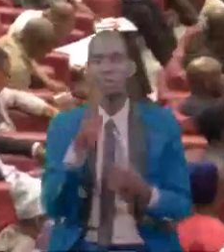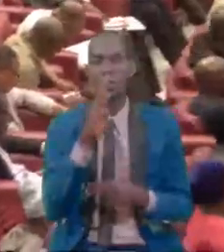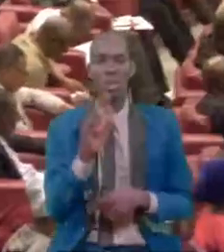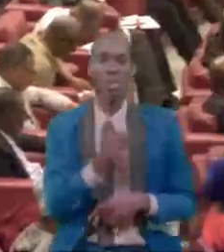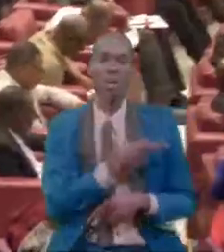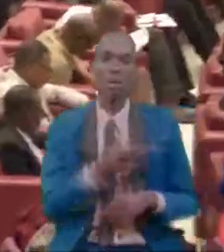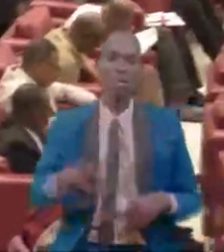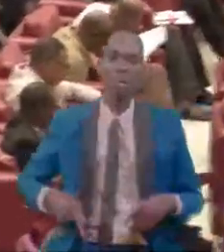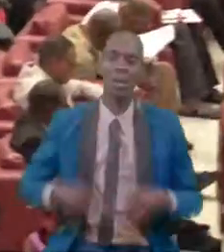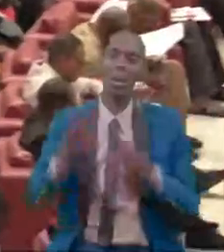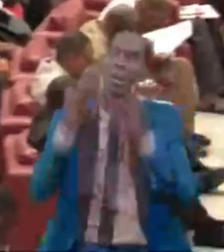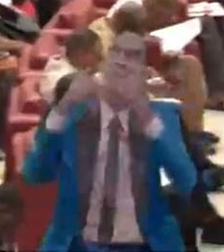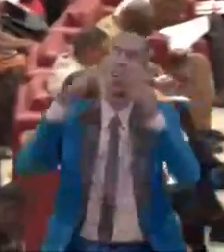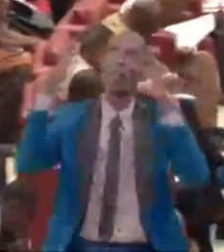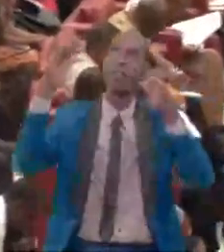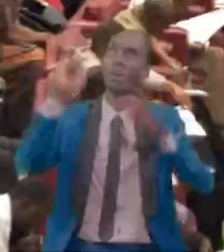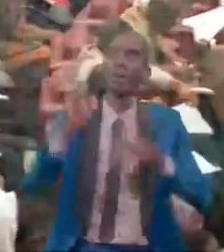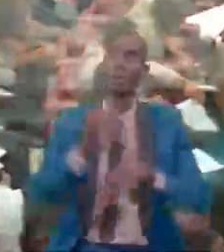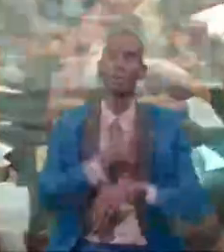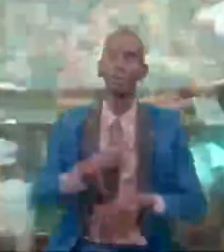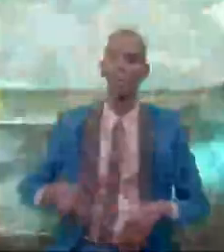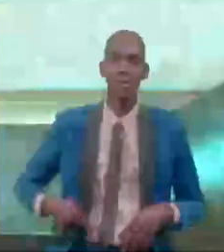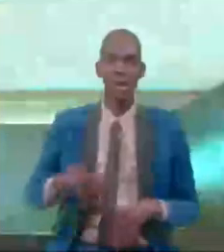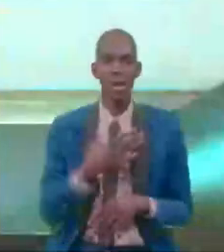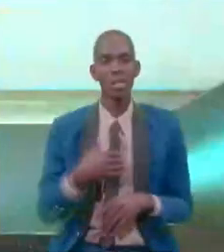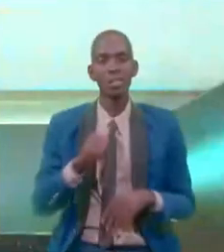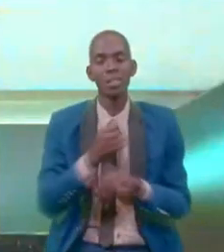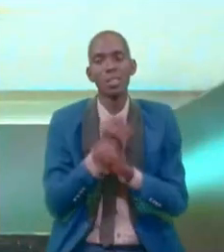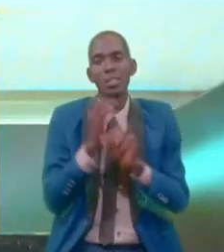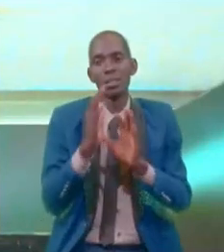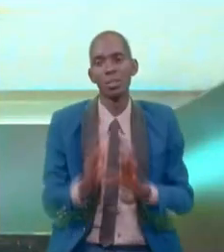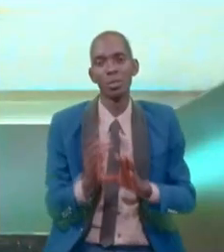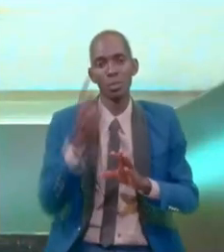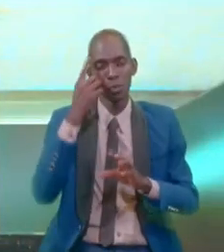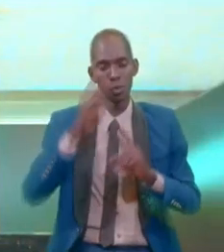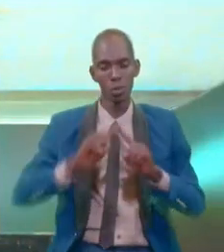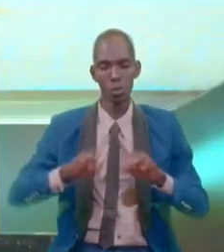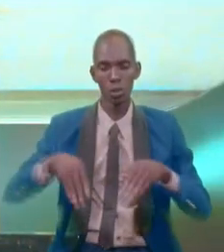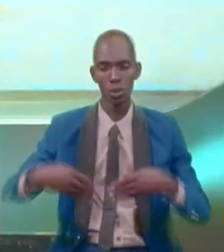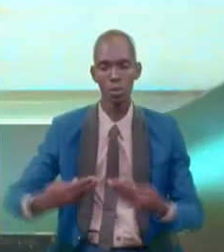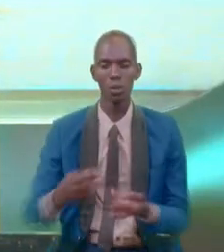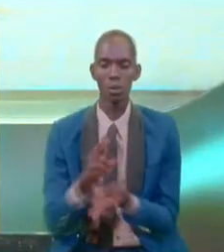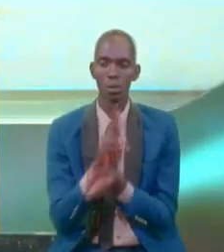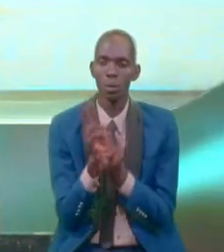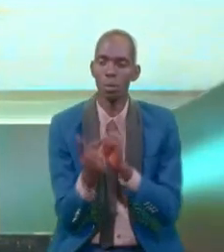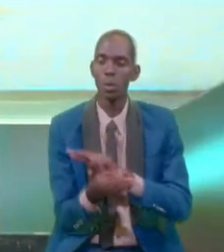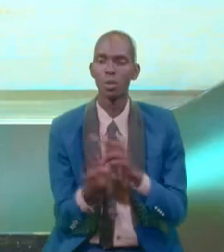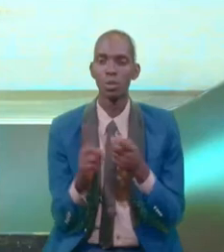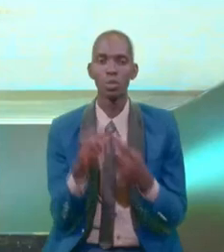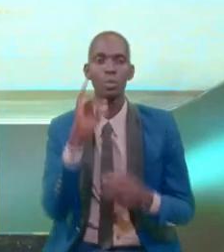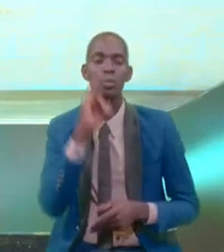Il est prince. Le prince céleste, comme prince et sauveur, pour donner à Israël